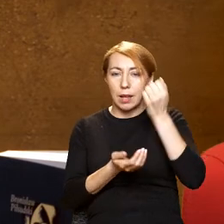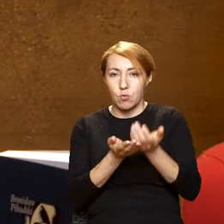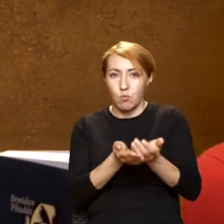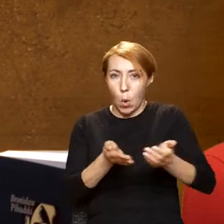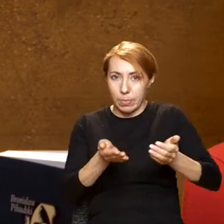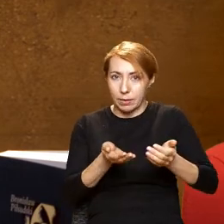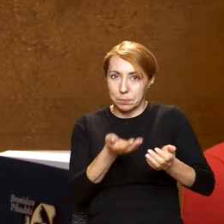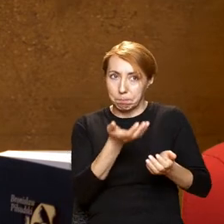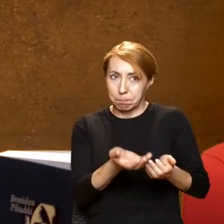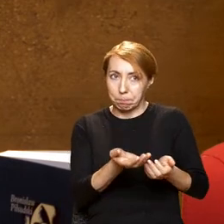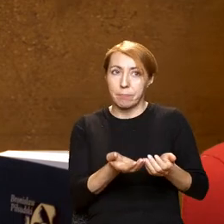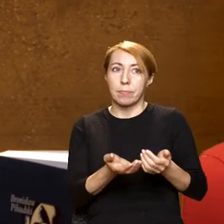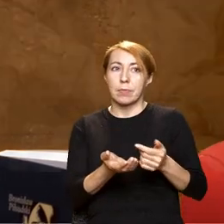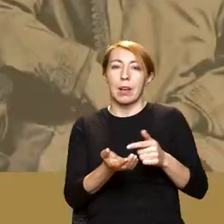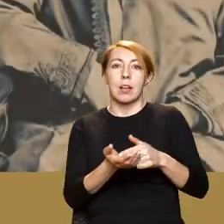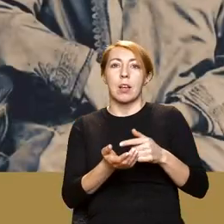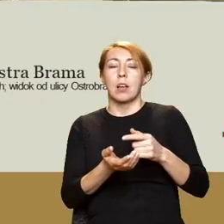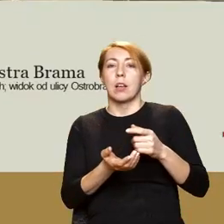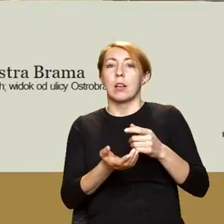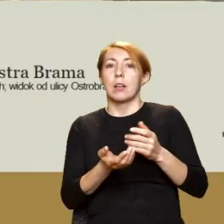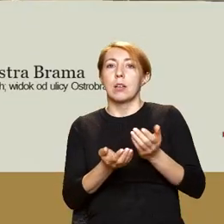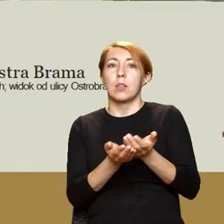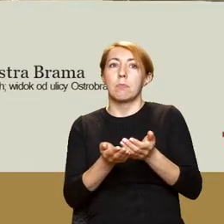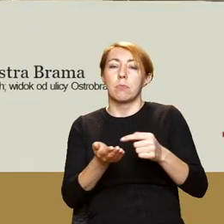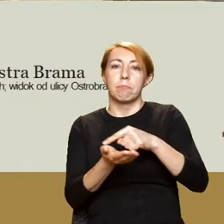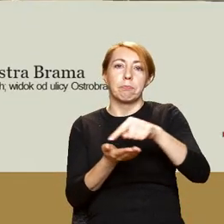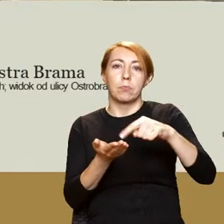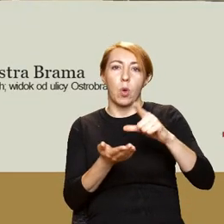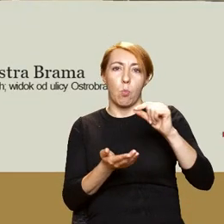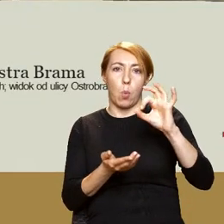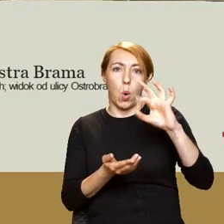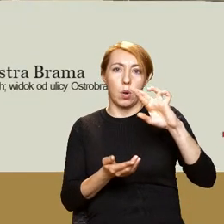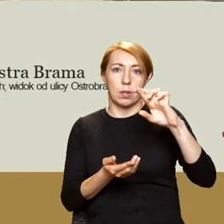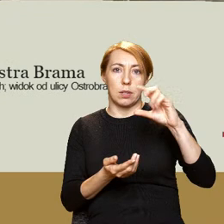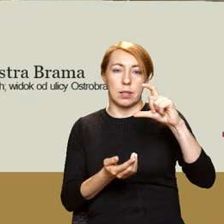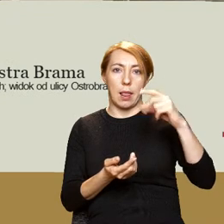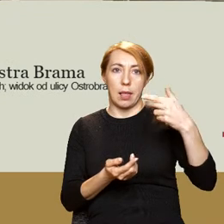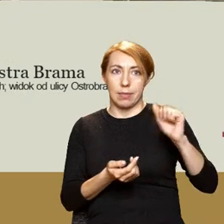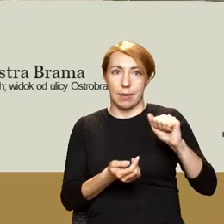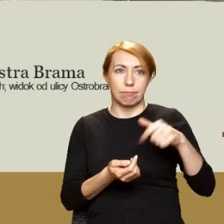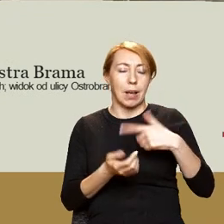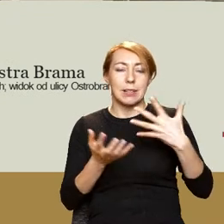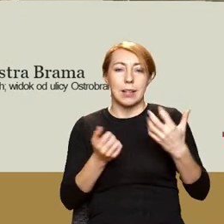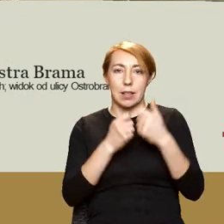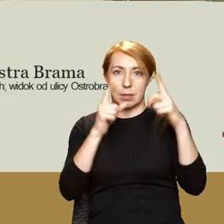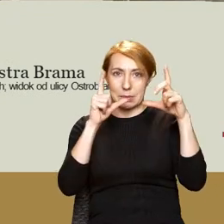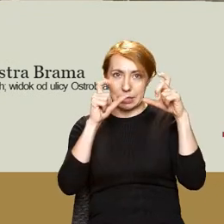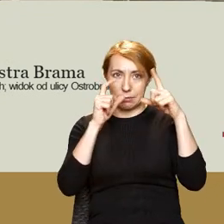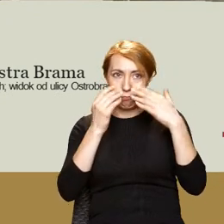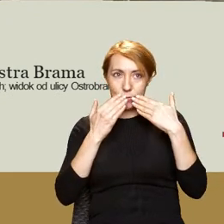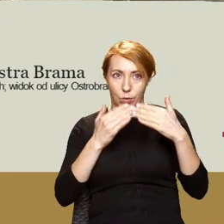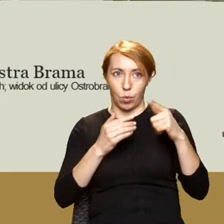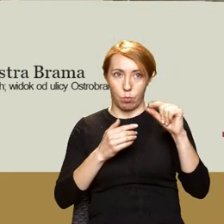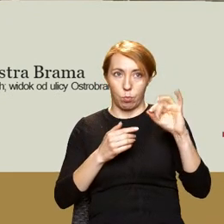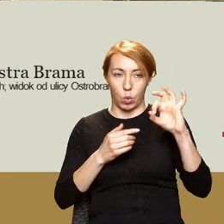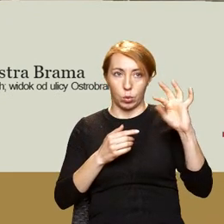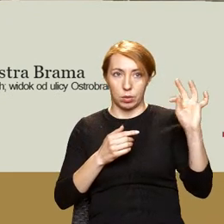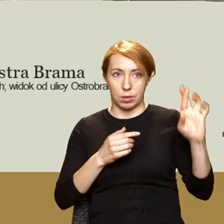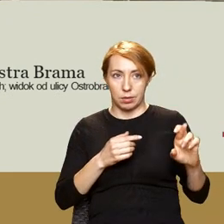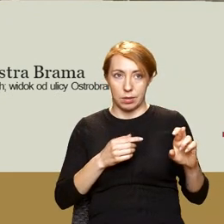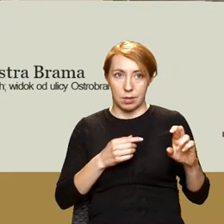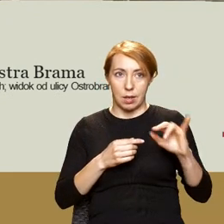spodeczku. Nie szklanym, tylko porcelanowym. Bo znalazłam zdjęcie też dzięki Piotrowi